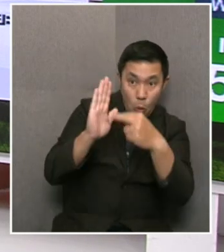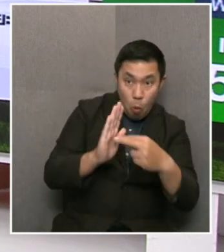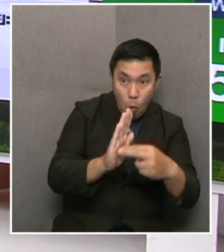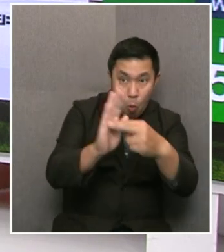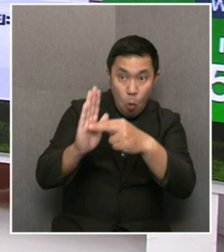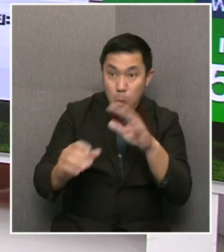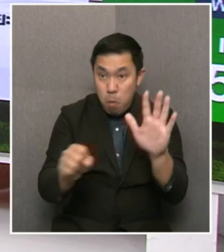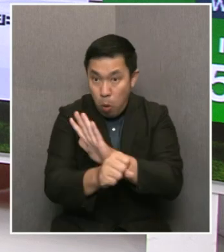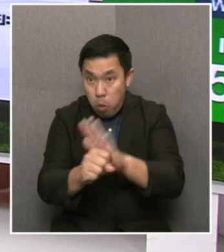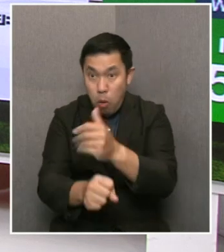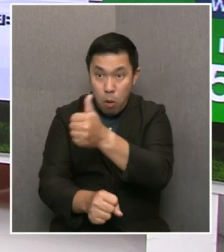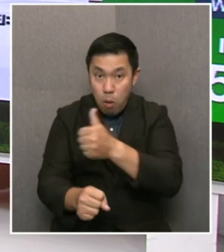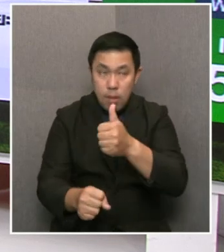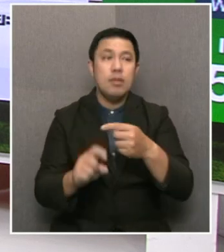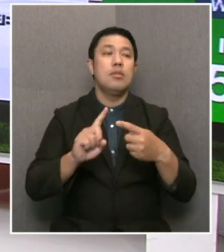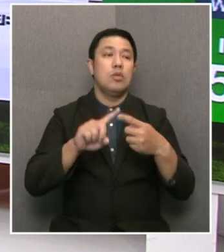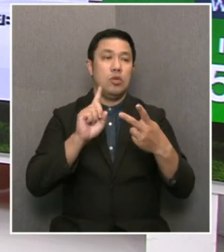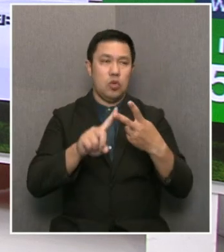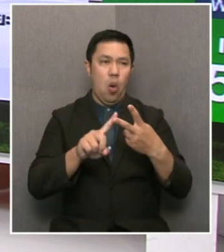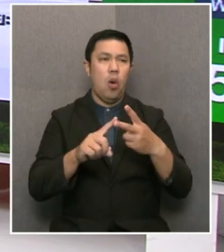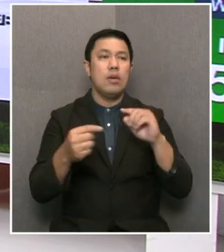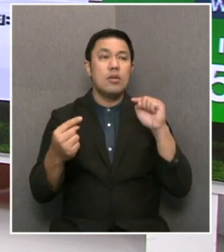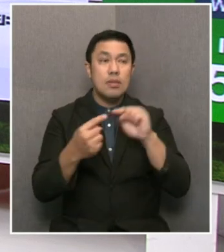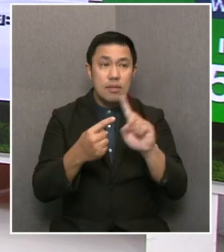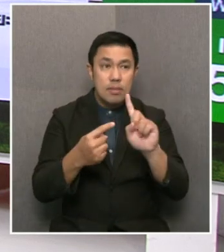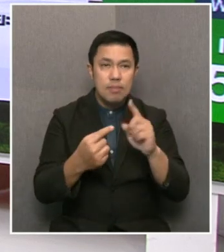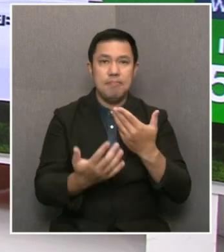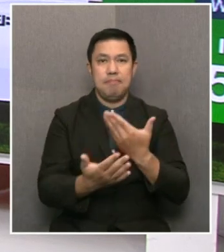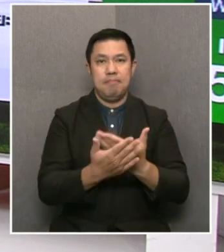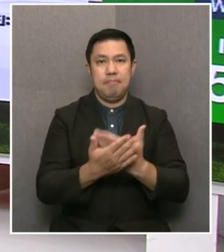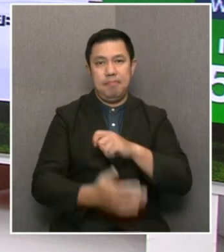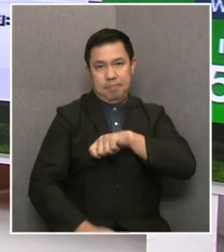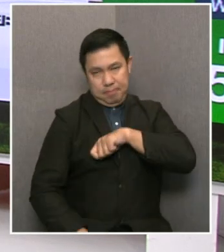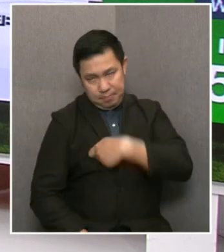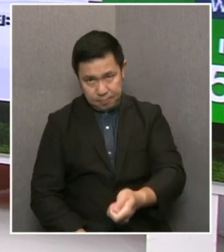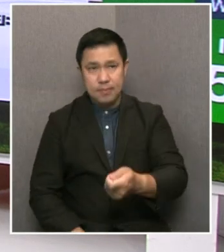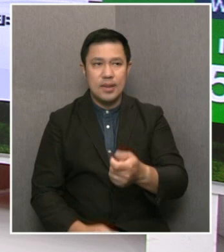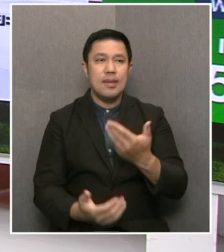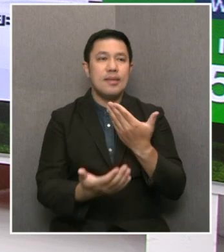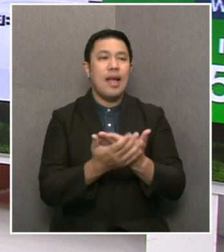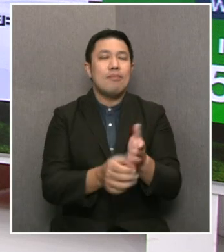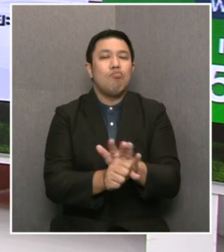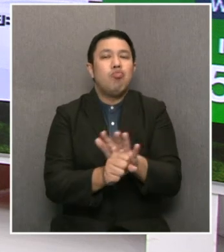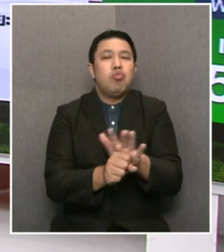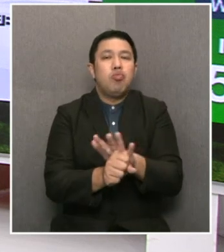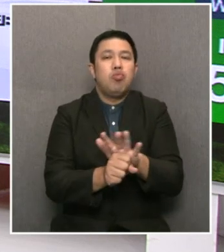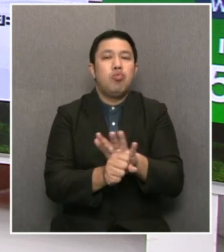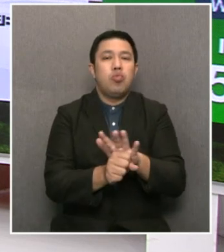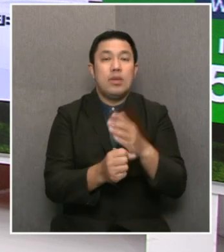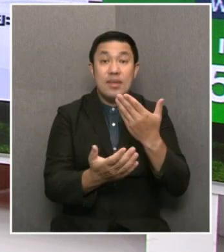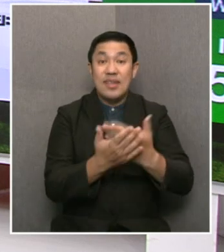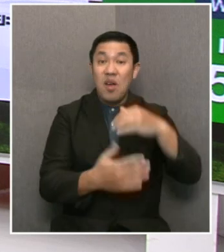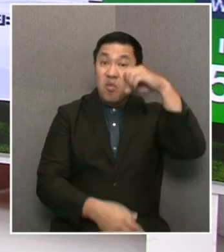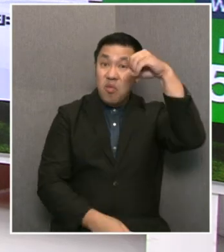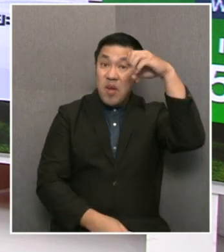2ก็คือเรื่องของอีโคโนมีค่ะอีโคโนมีก็เชื่อมโยงกับเรื่องของต้นทุนค่าไฟฟ้าให้อยู่ในระดับที่เหมาะสมให้อัตราค่าไฟฟ้าเนี่ย